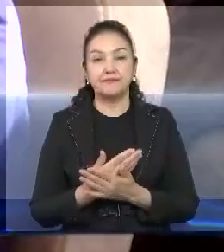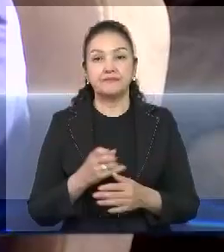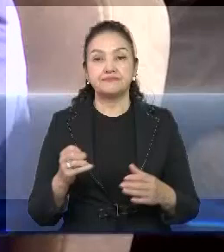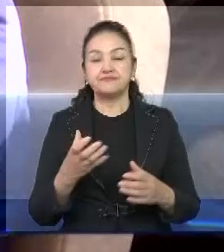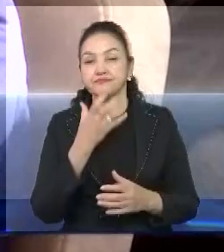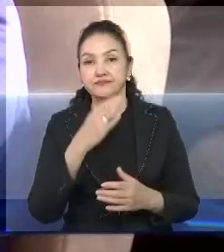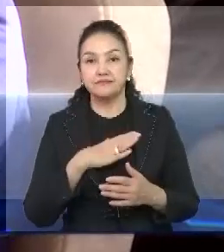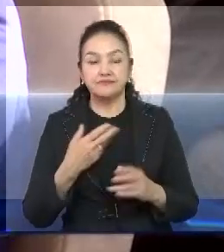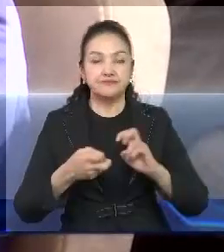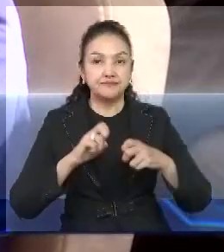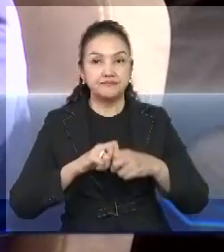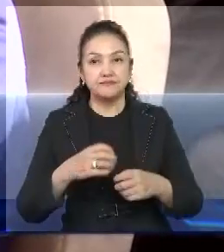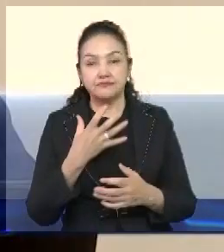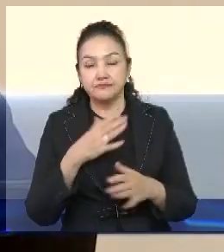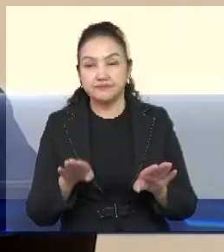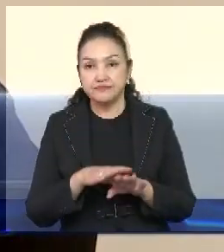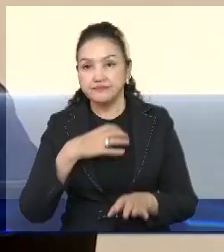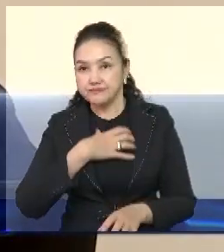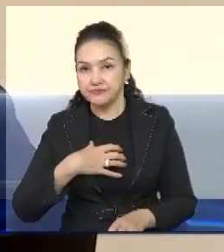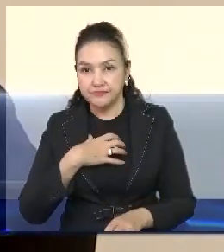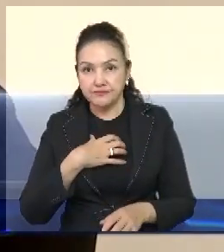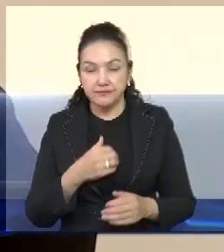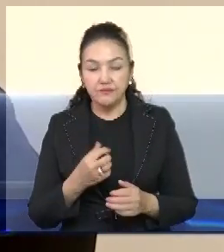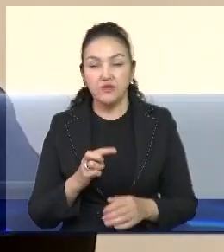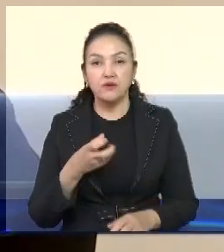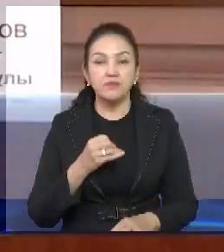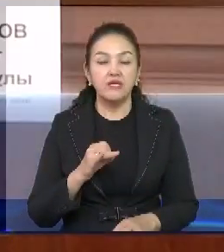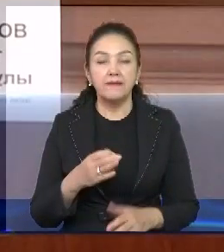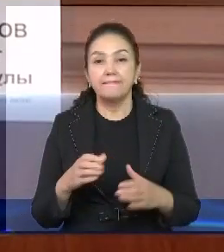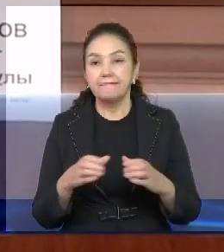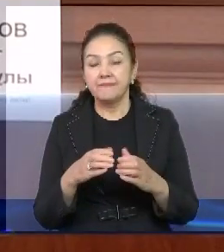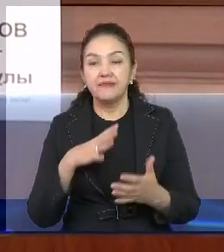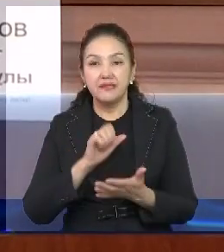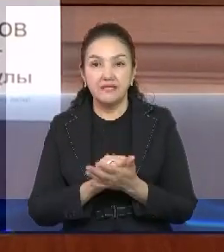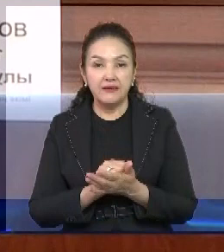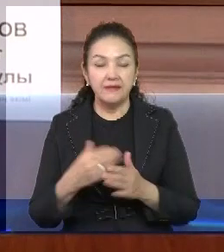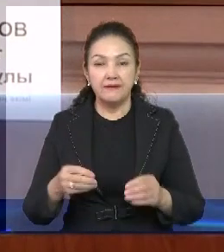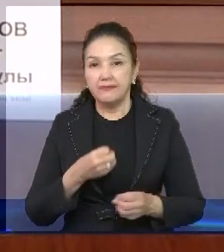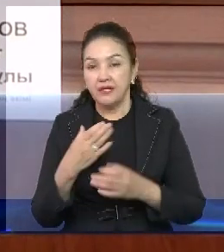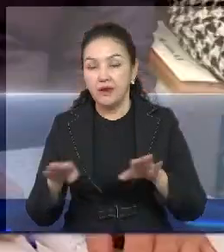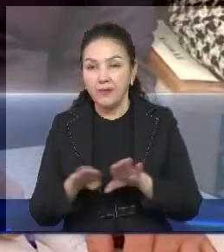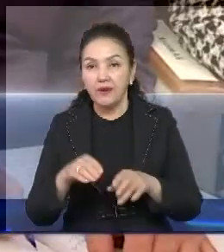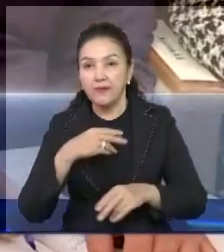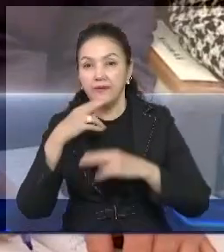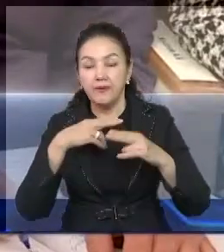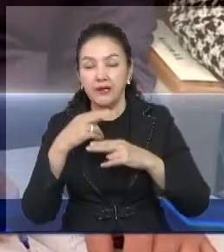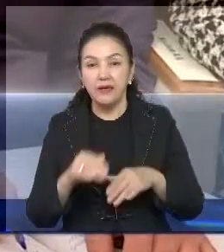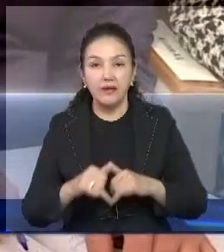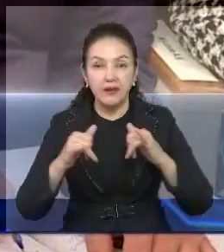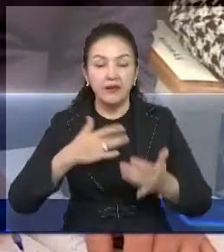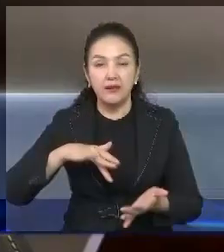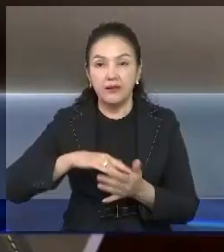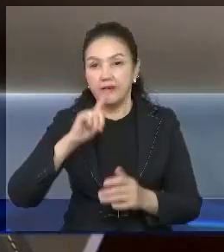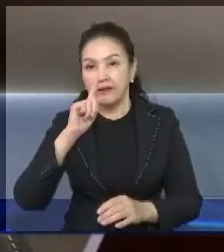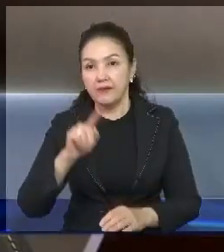котельную Чтобы избежать проблем с теплоснабжением важно реализовывать инженерные инфраструктурные проекты заниматься благоустройством уделять внимание развитию городских